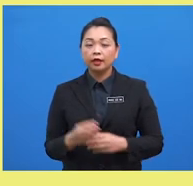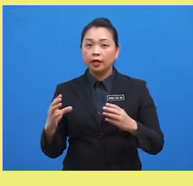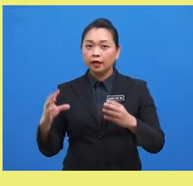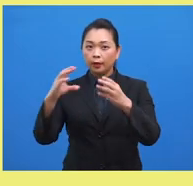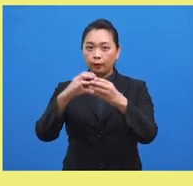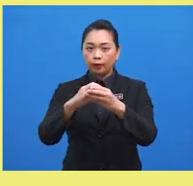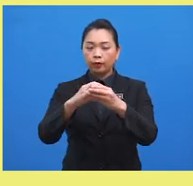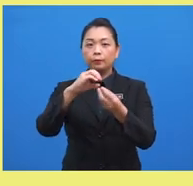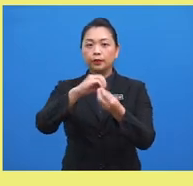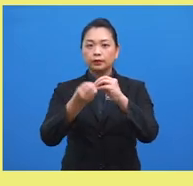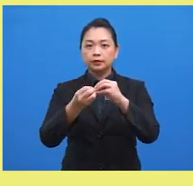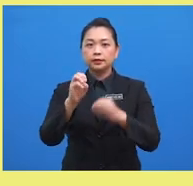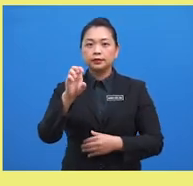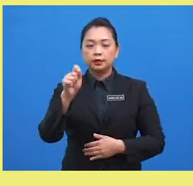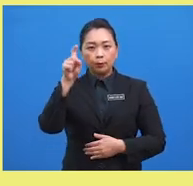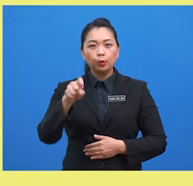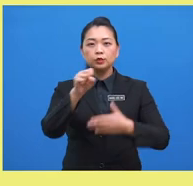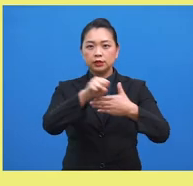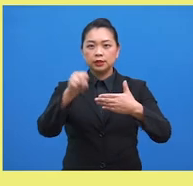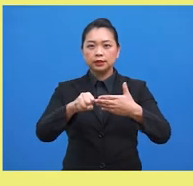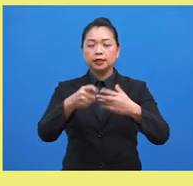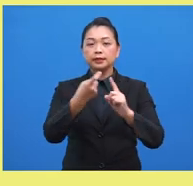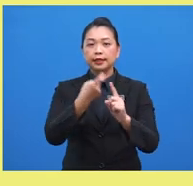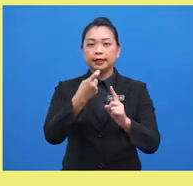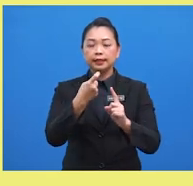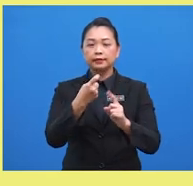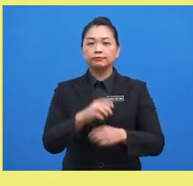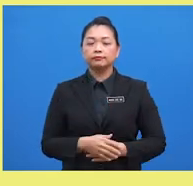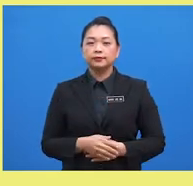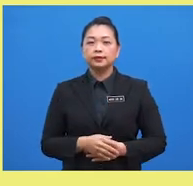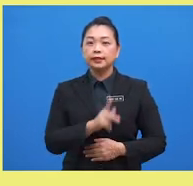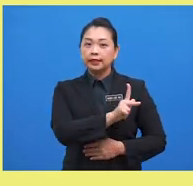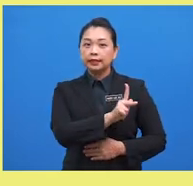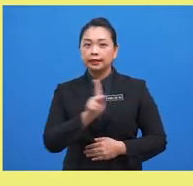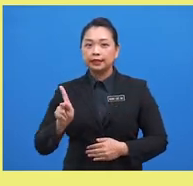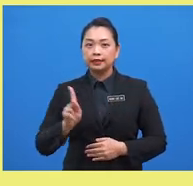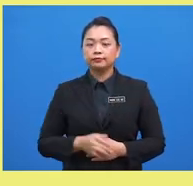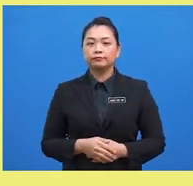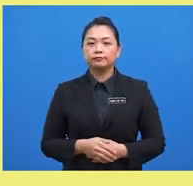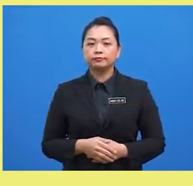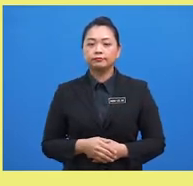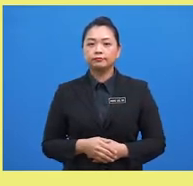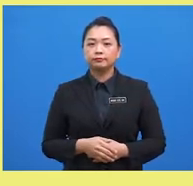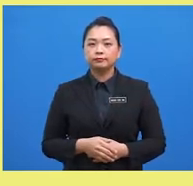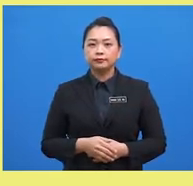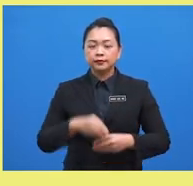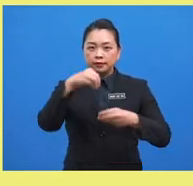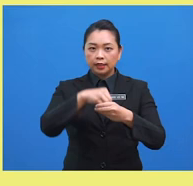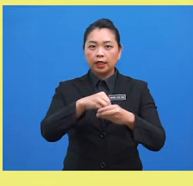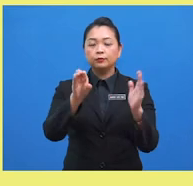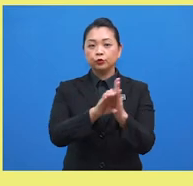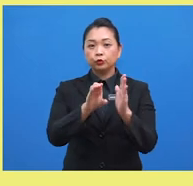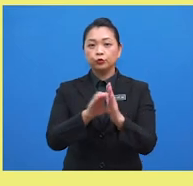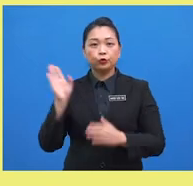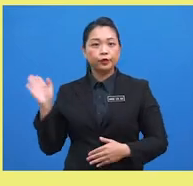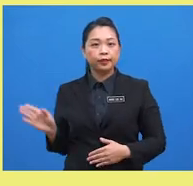Gabungan operasi set perlu diselesaikan dari kiri ke kanan. Dalam contoh pertama,